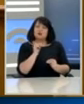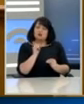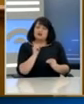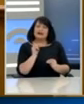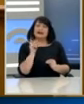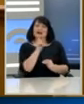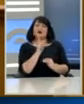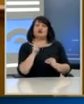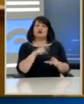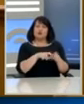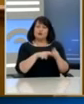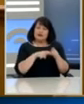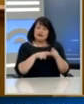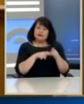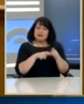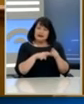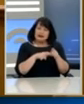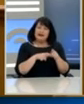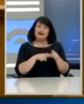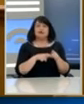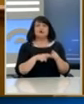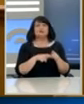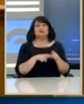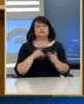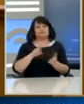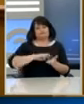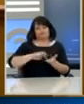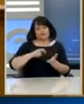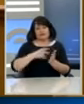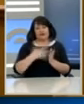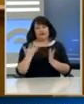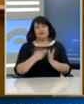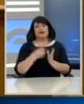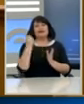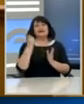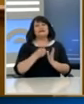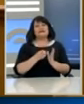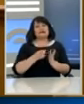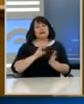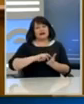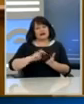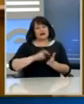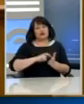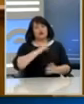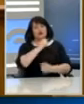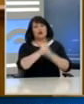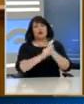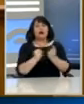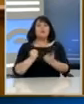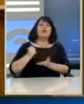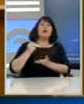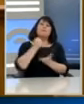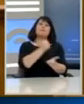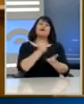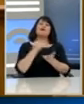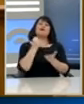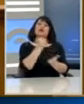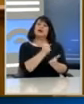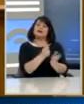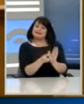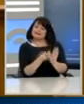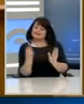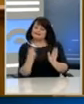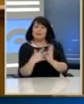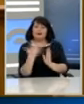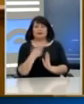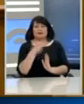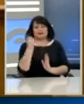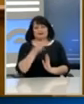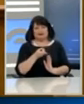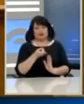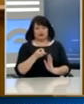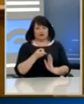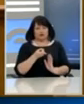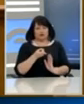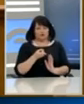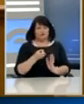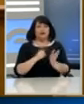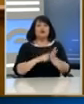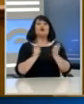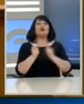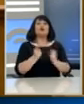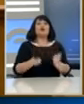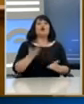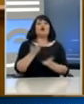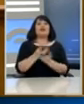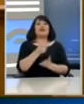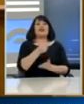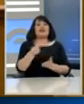Εταίρων μέσω ορισμού παρακράτησης 15% επί της ετήσιας επιχορήγησης που λαμβάνω. Αυτά σε σχέση με την